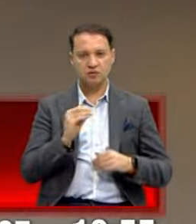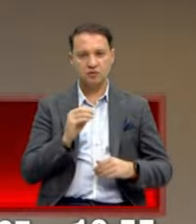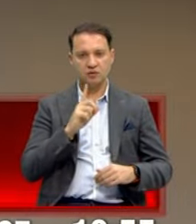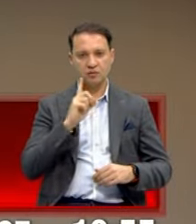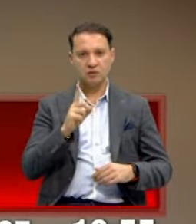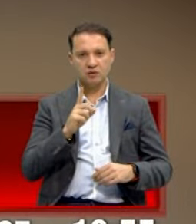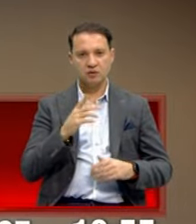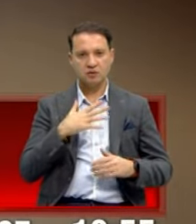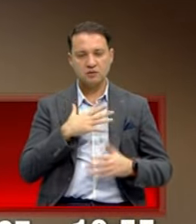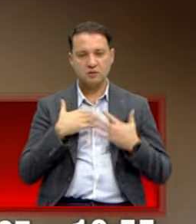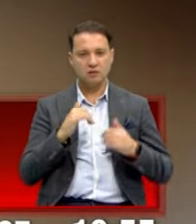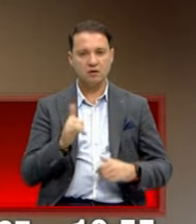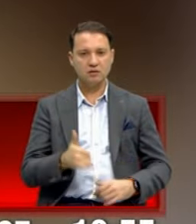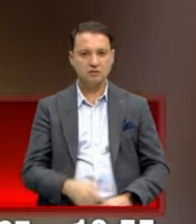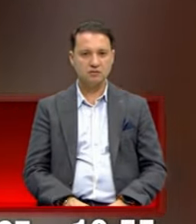çocuklardan birinin durumu ağır.